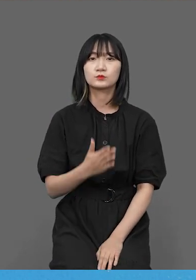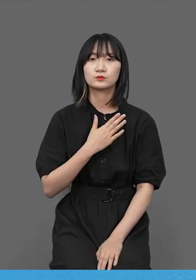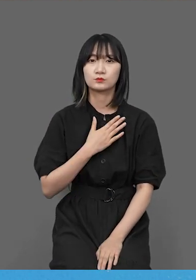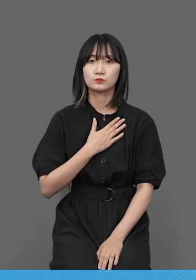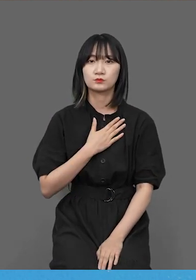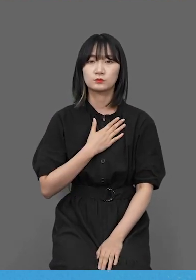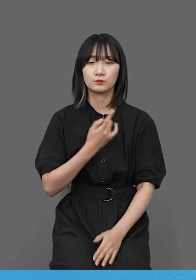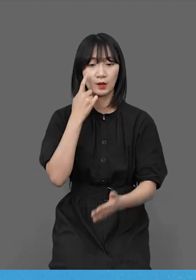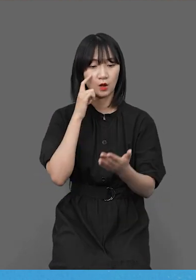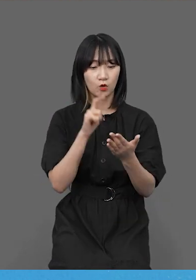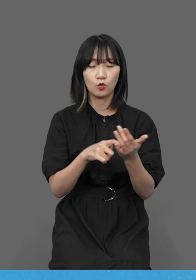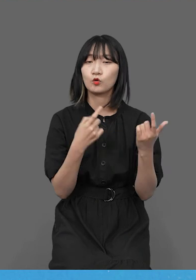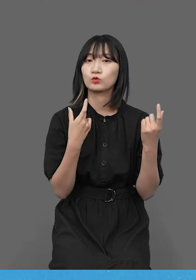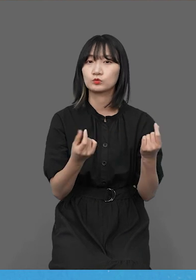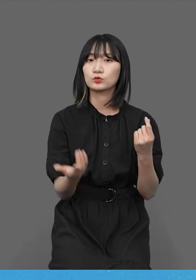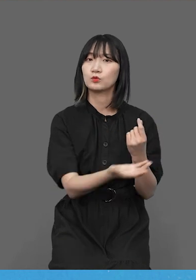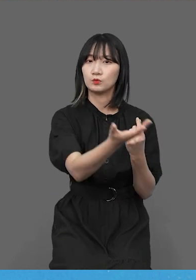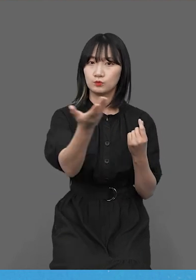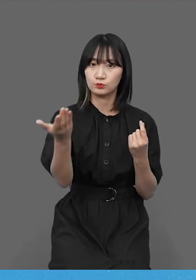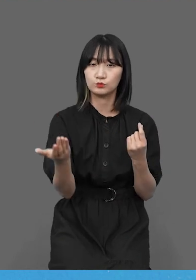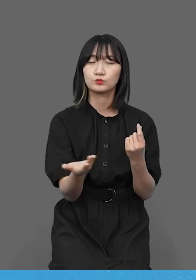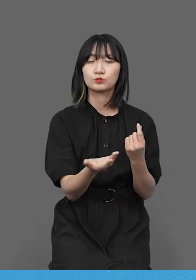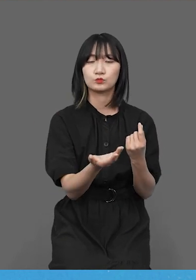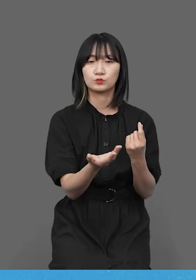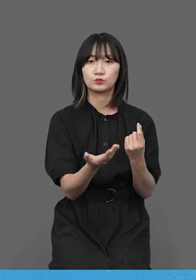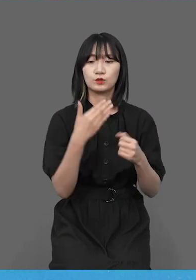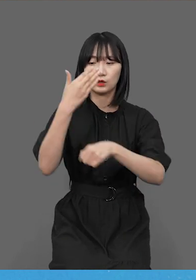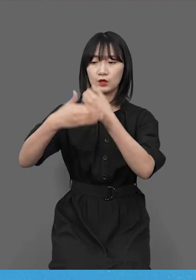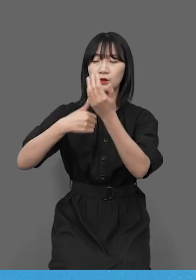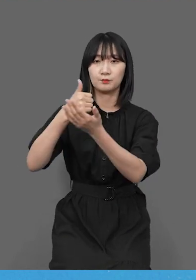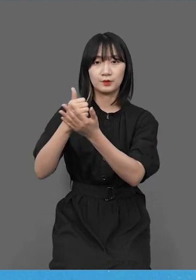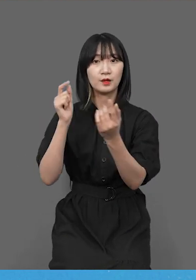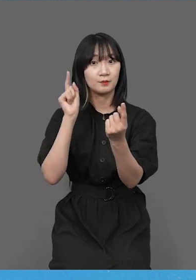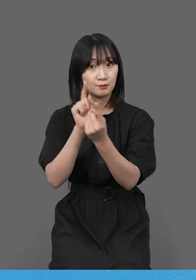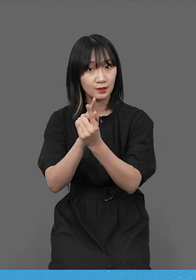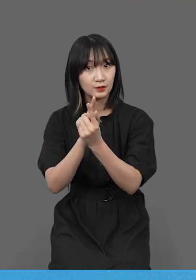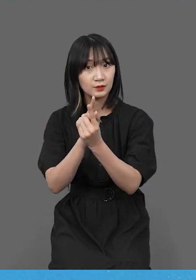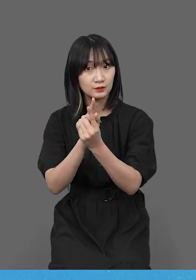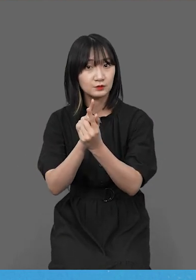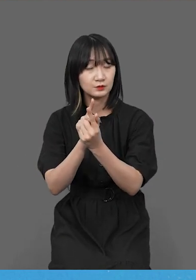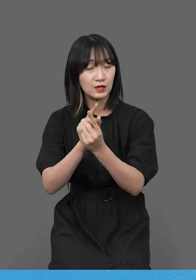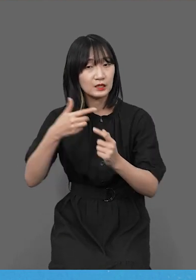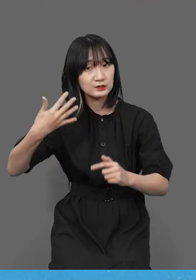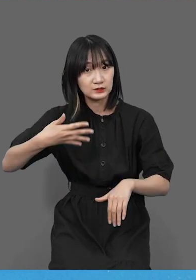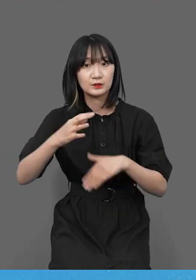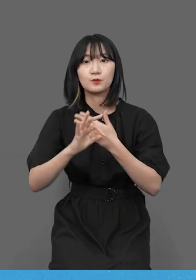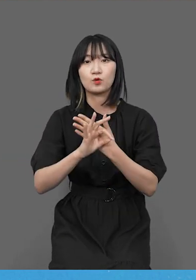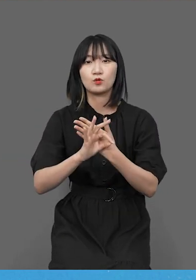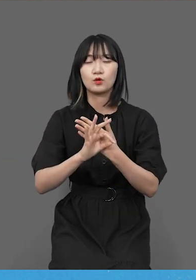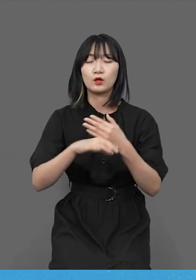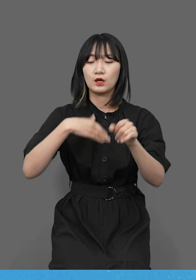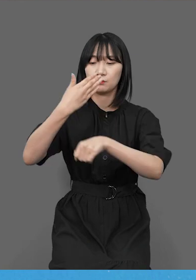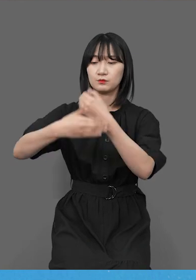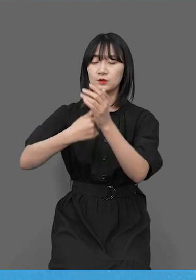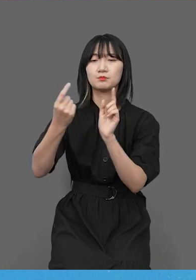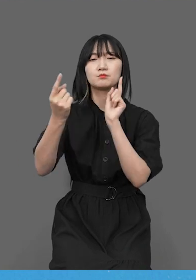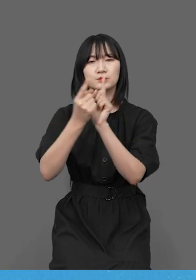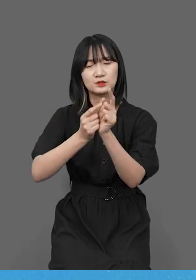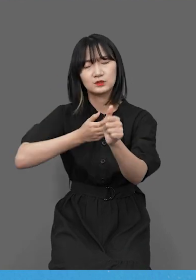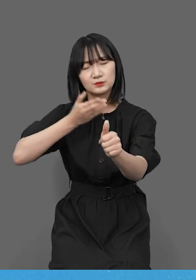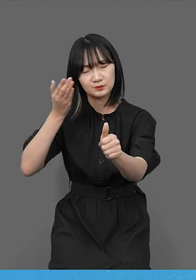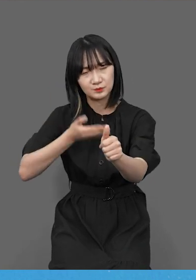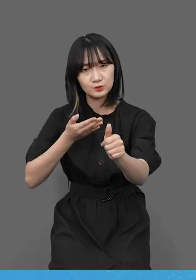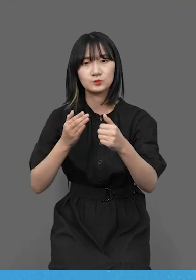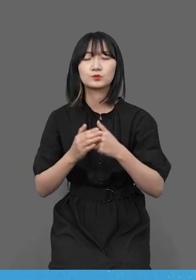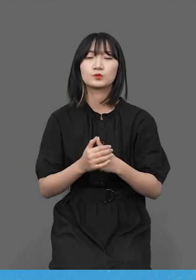제가 그렇게 발견한 것처럼 여러분도 하나님 혹시 만나시지 않으셨다면 거기서 하나님을 만나실 수 있기를